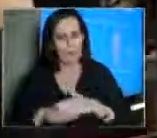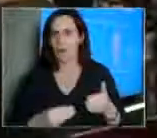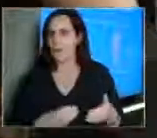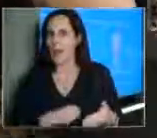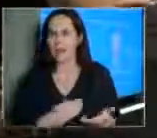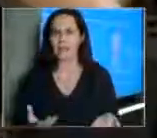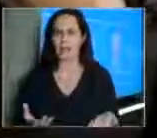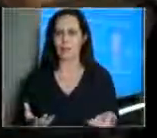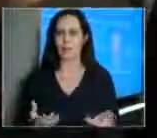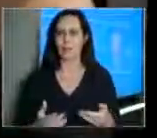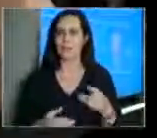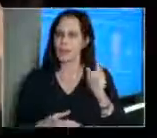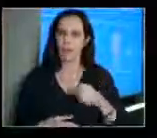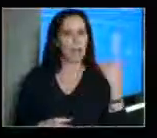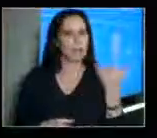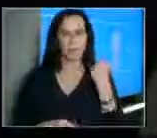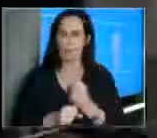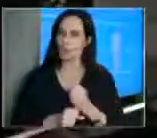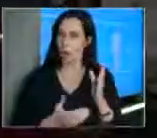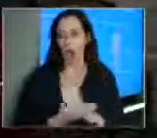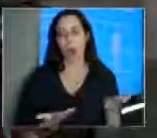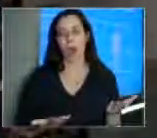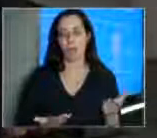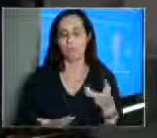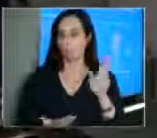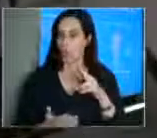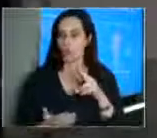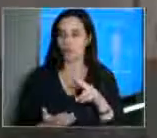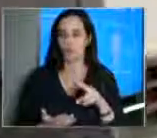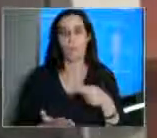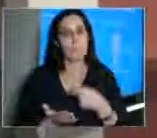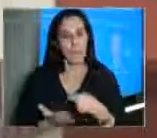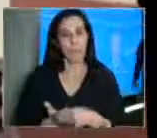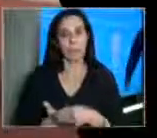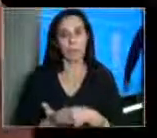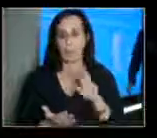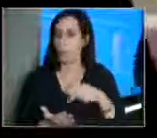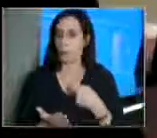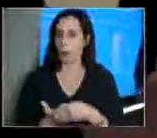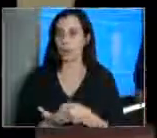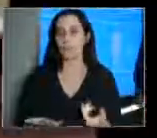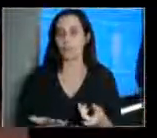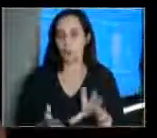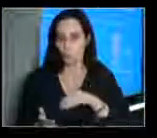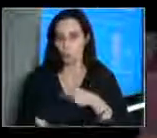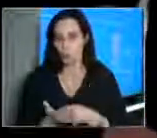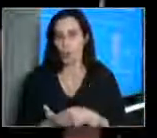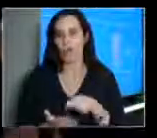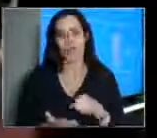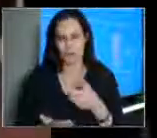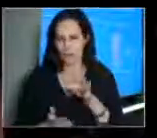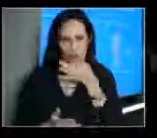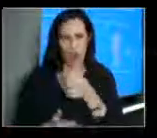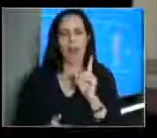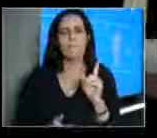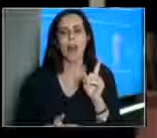מבחינה מדינית, צריך תמיד לעשות שיקול דעת, ויש מחיר שמשלמים, יש מחיר שלא משלמים, זה, וזה אין שום ספק,